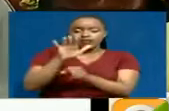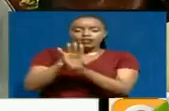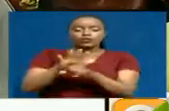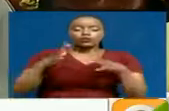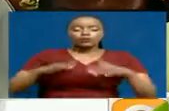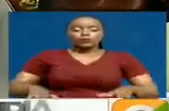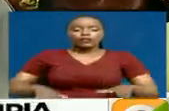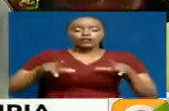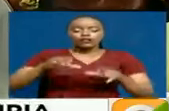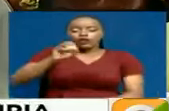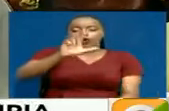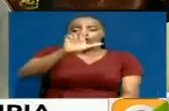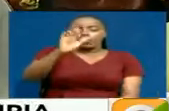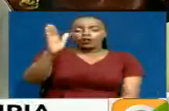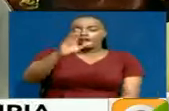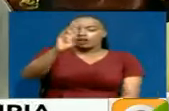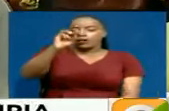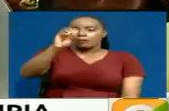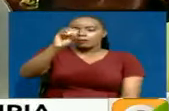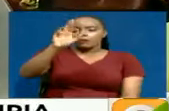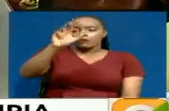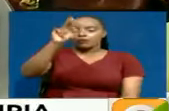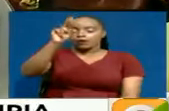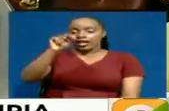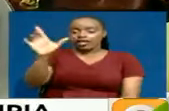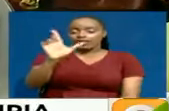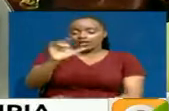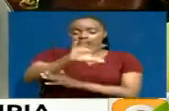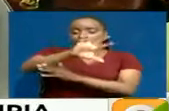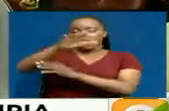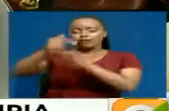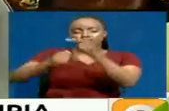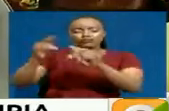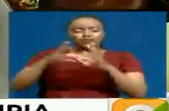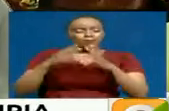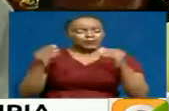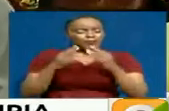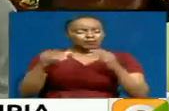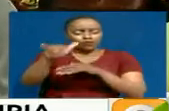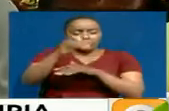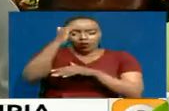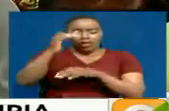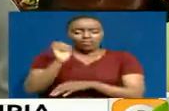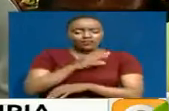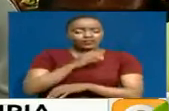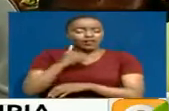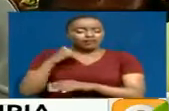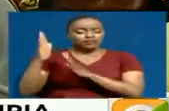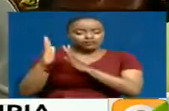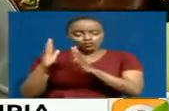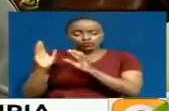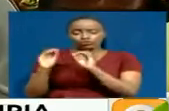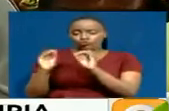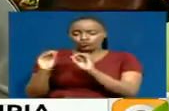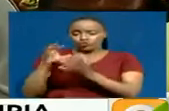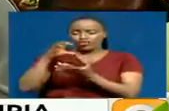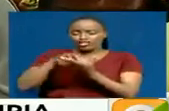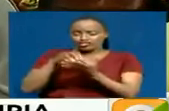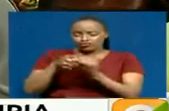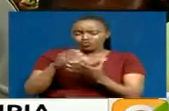Mamia wenyeji wa eneo la Ol Moran katika kaunti hiyo ya Laikipia wanazidi kutoroka makwao wakihofia usalama wao. Hali ya wasiwasi pia